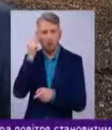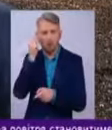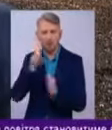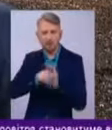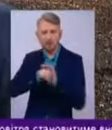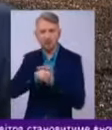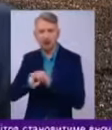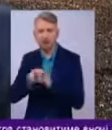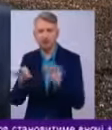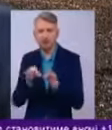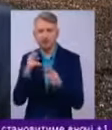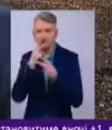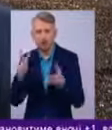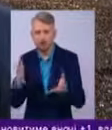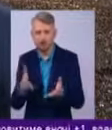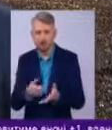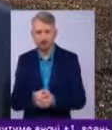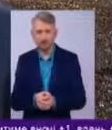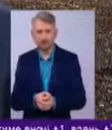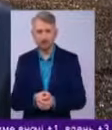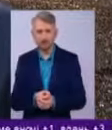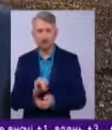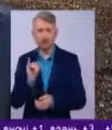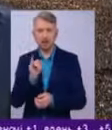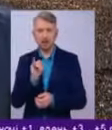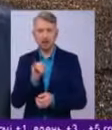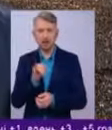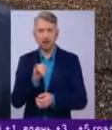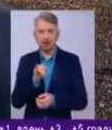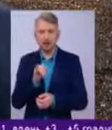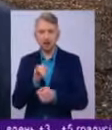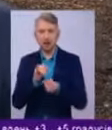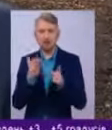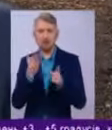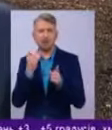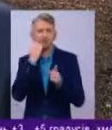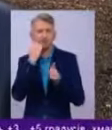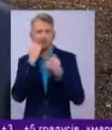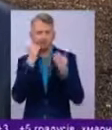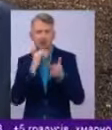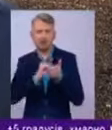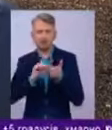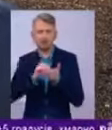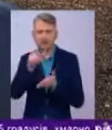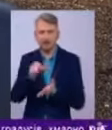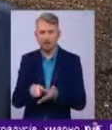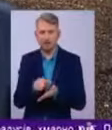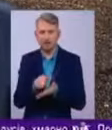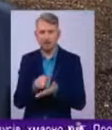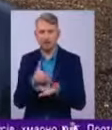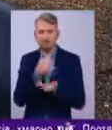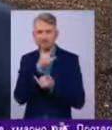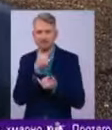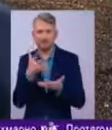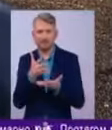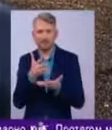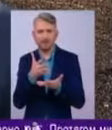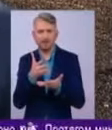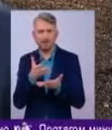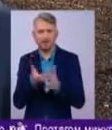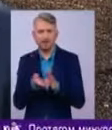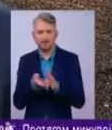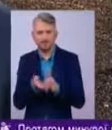втікали, нічого не бачивши. І московицький якийсь писець, не маючи змоги якось видерти